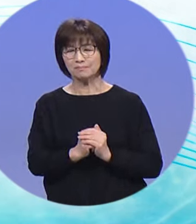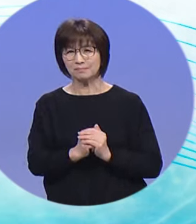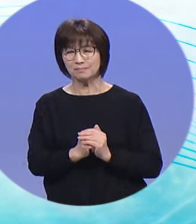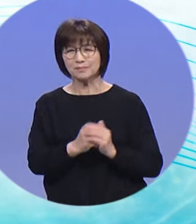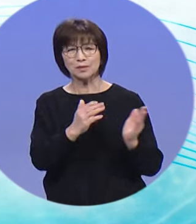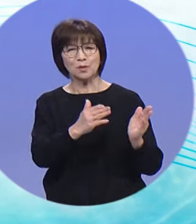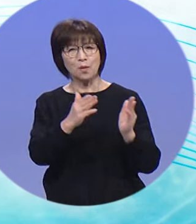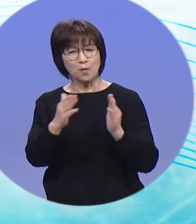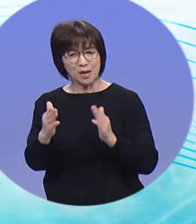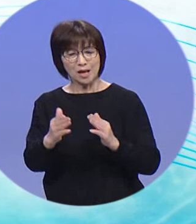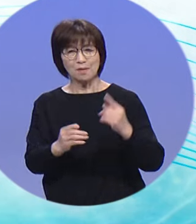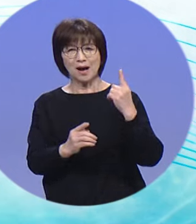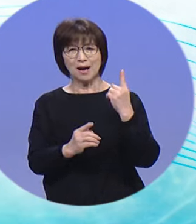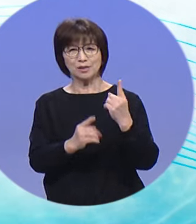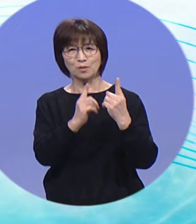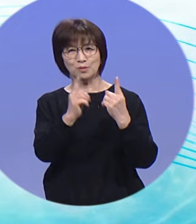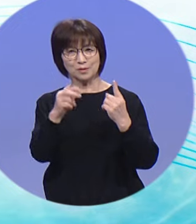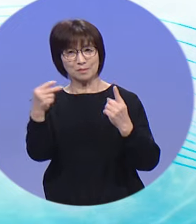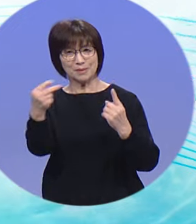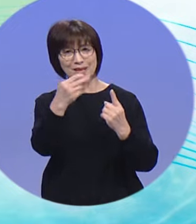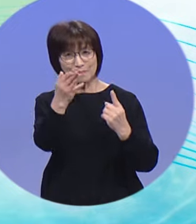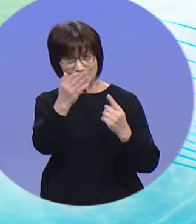それでは一つずつ見ていきましょう。